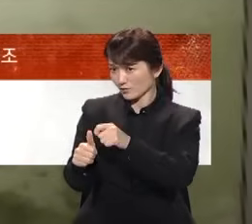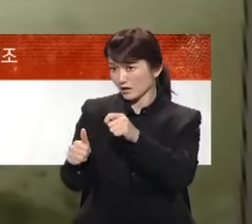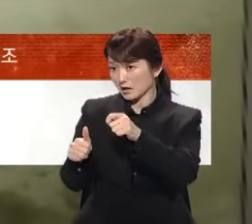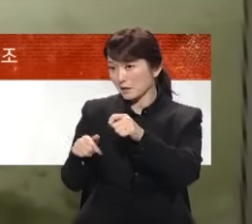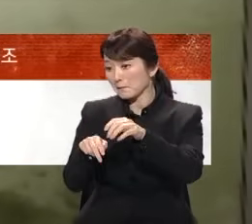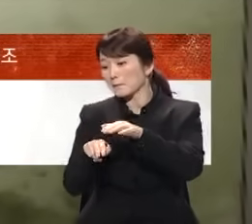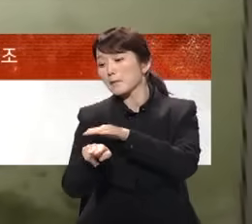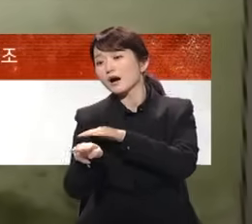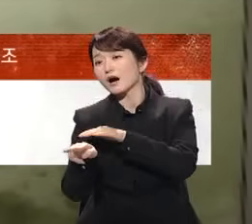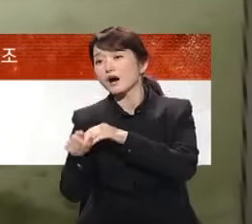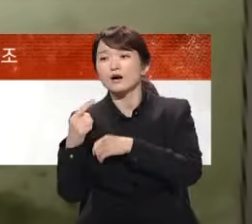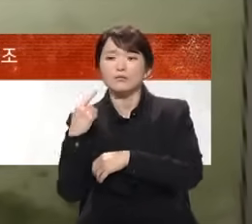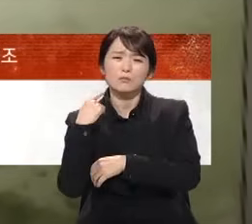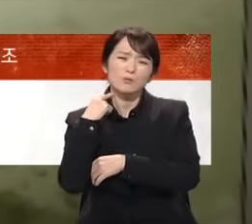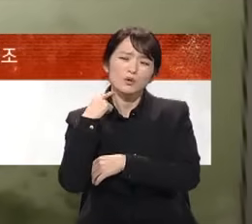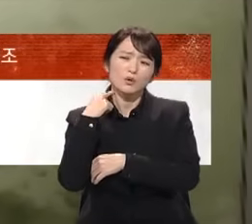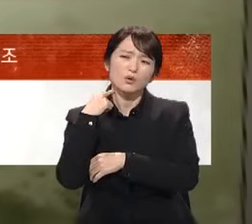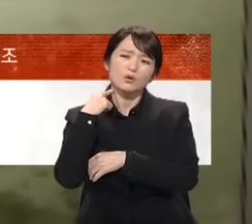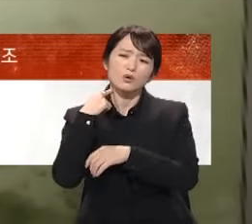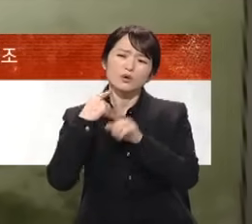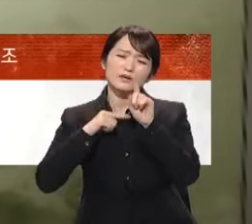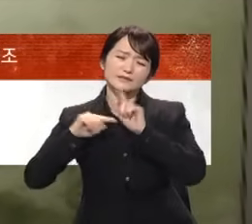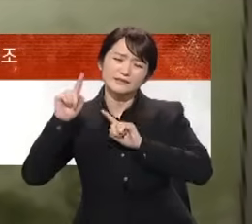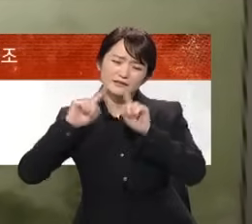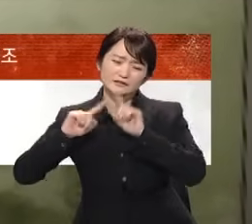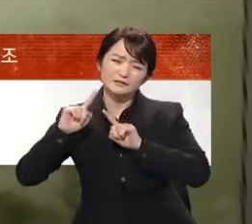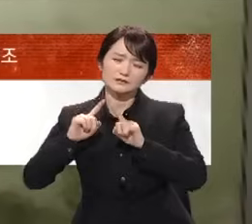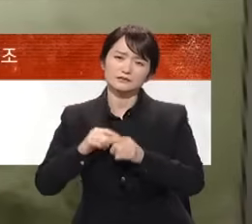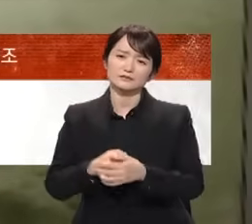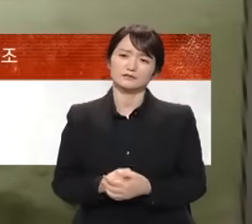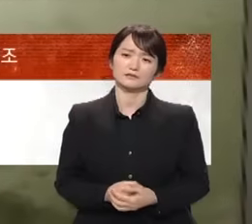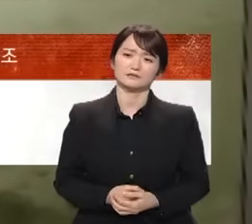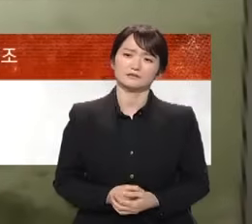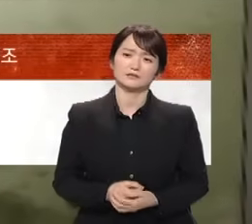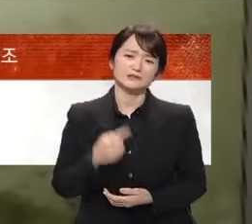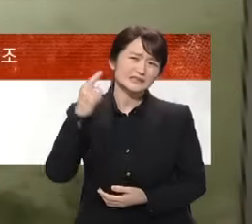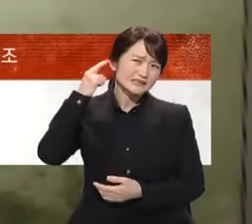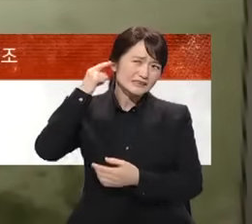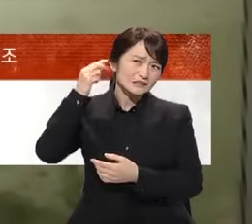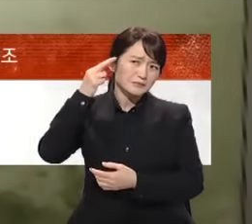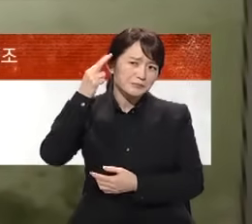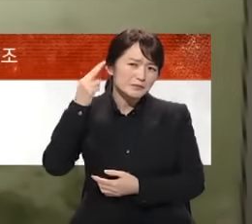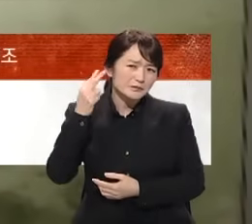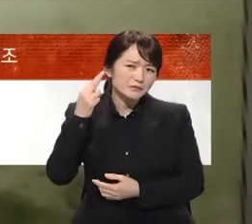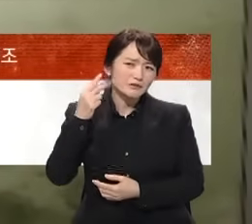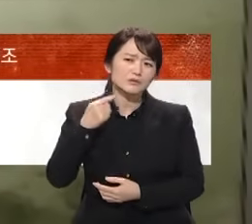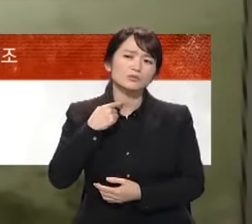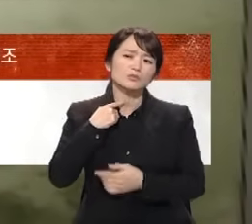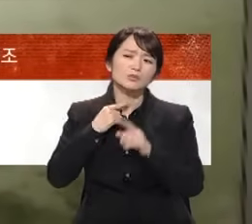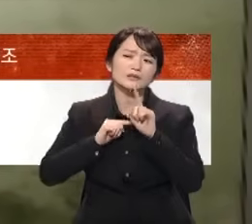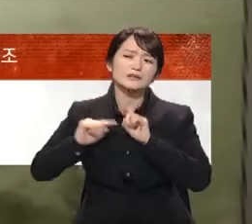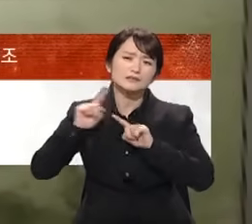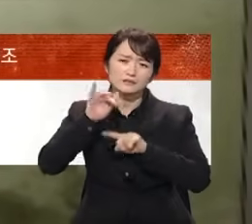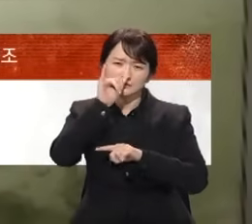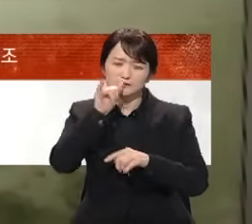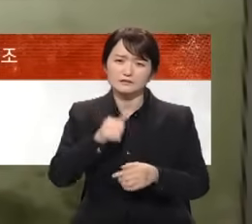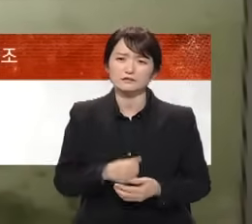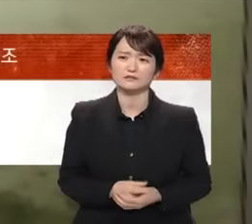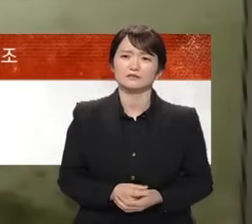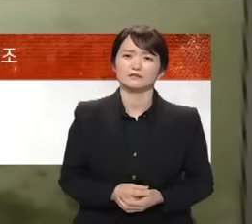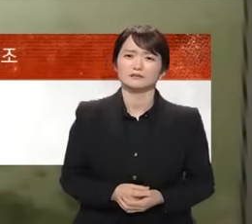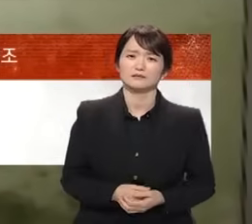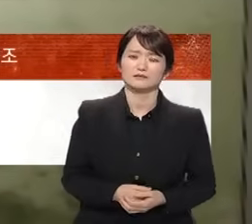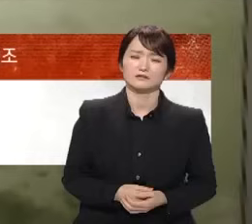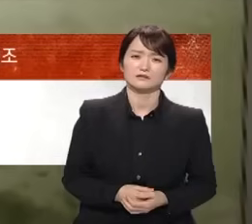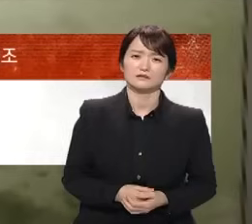그걸 피하다가 목이랑 이런 데를 맞아가지고 귀랑 이런 데가 좀 찢어지고 여기 목에 찰과선 생기고